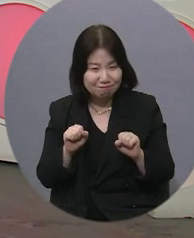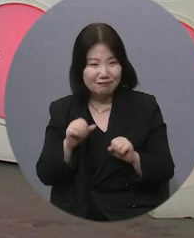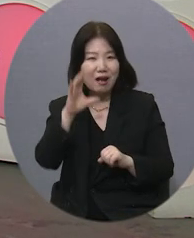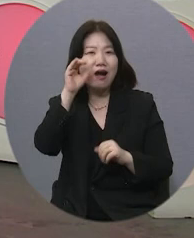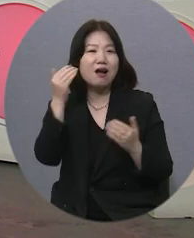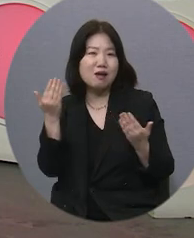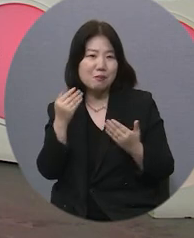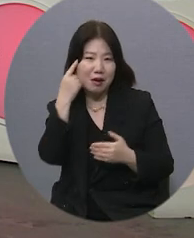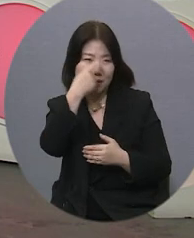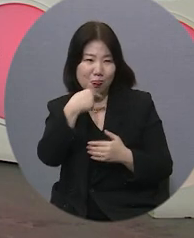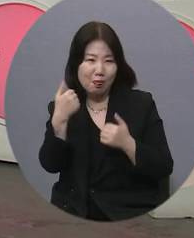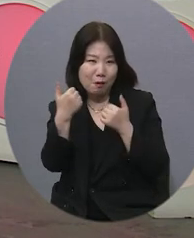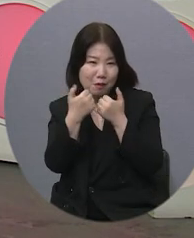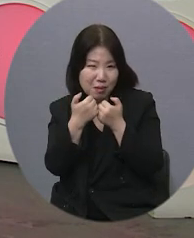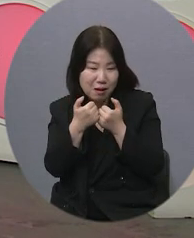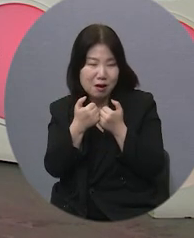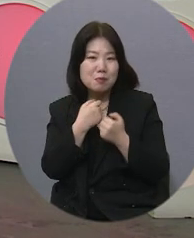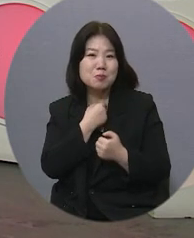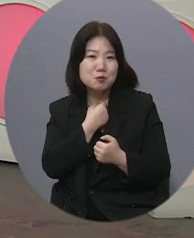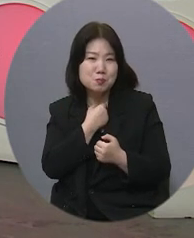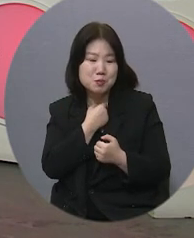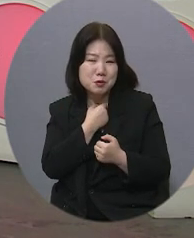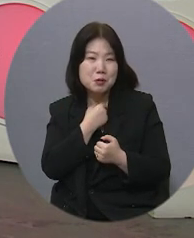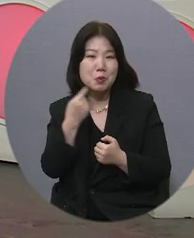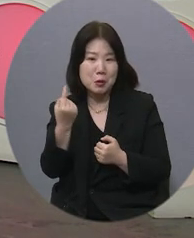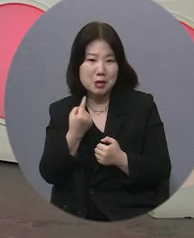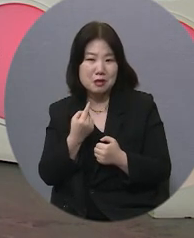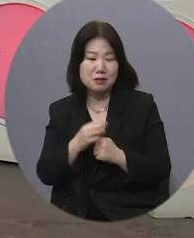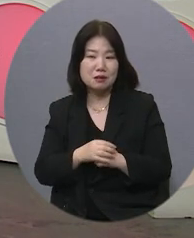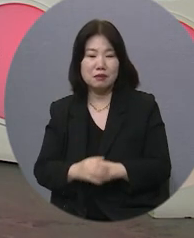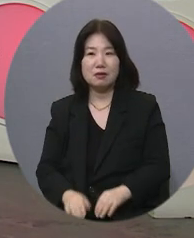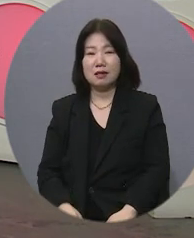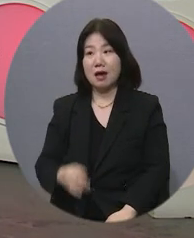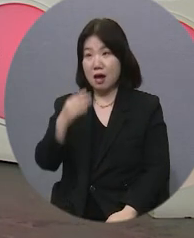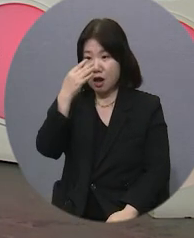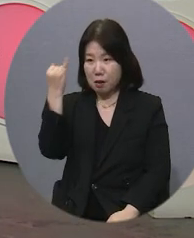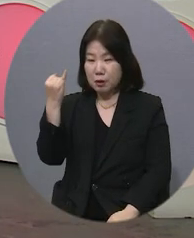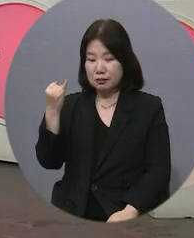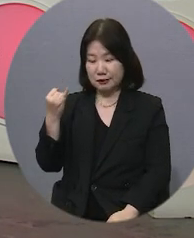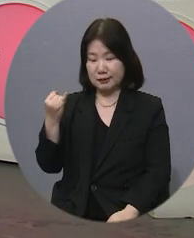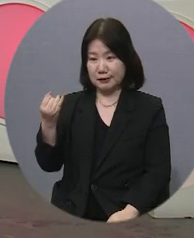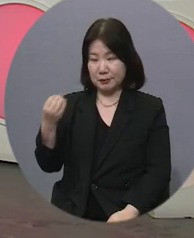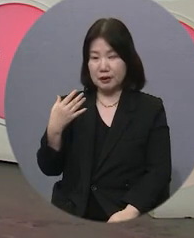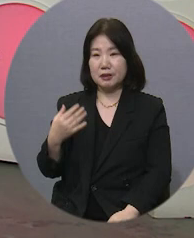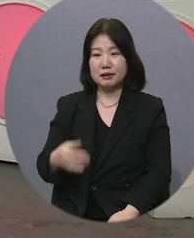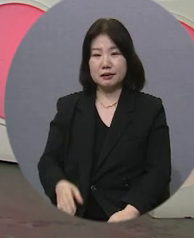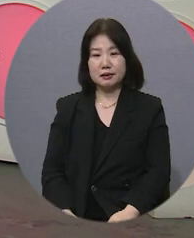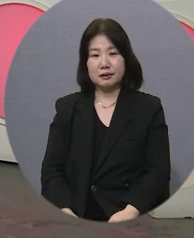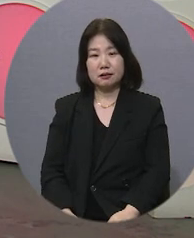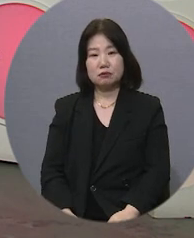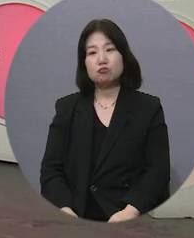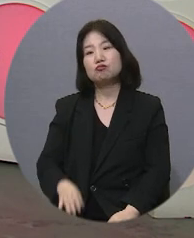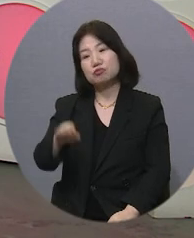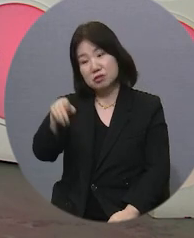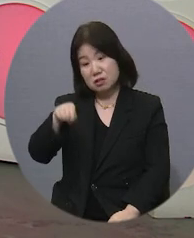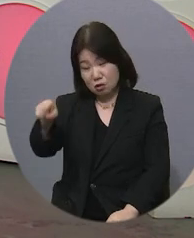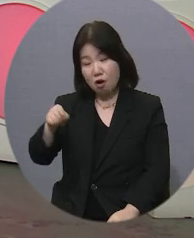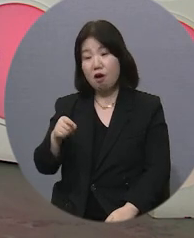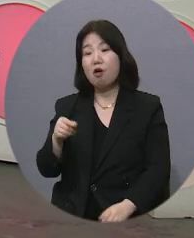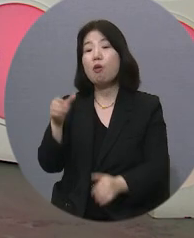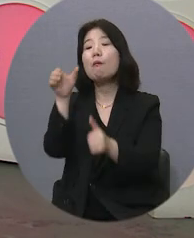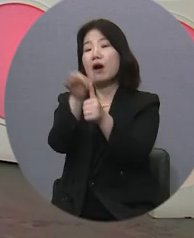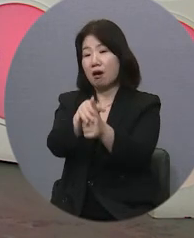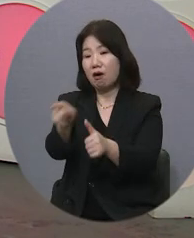아르바이트 면접 보고 싶은데요. 그러자 할머니가 제게 말했습니다. 그냥 네가 하면